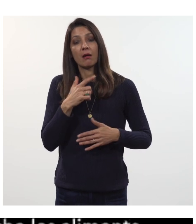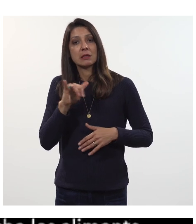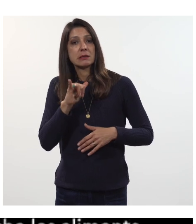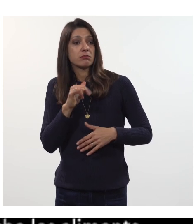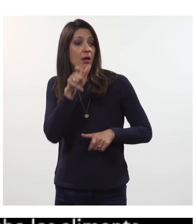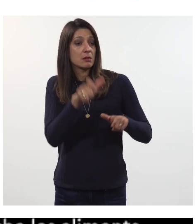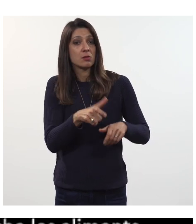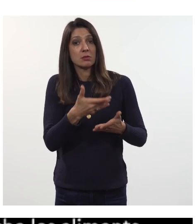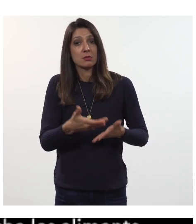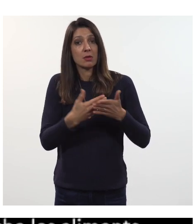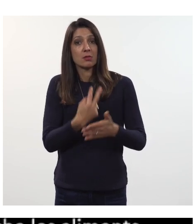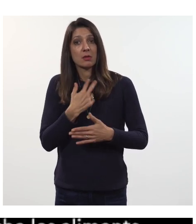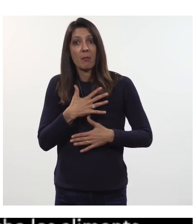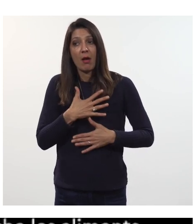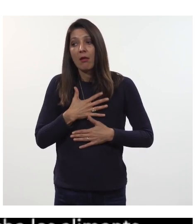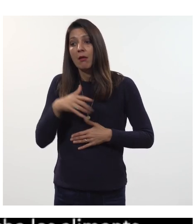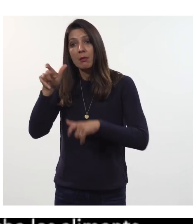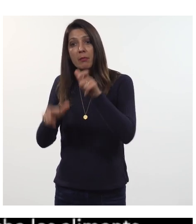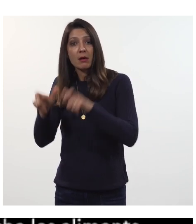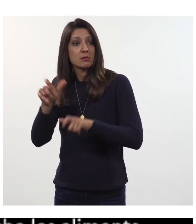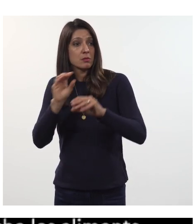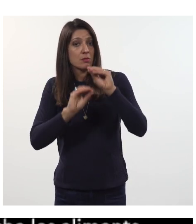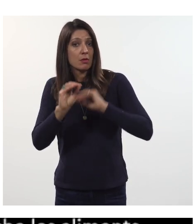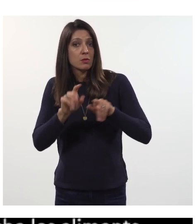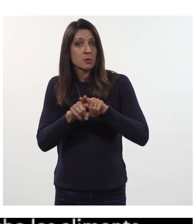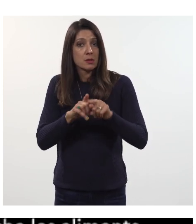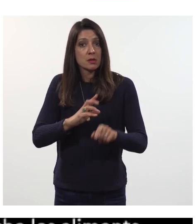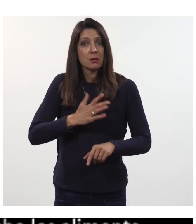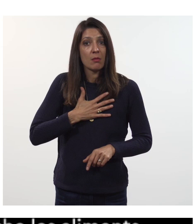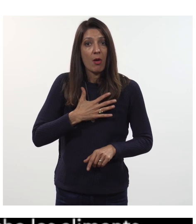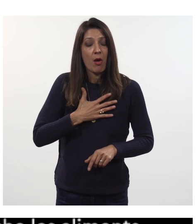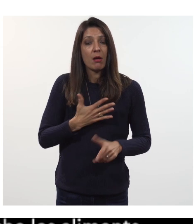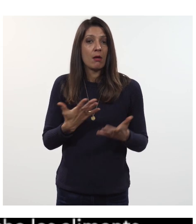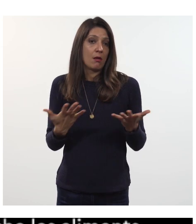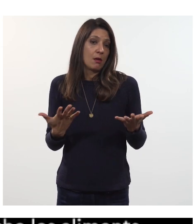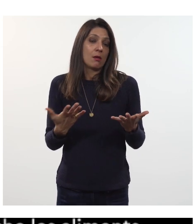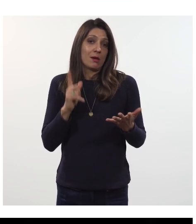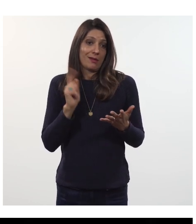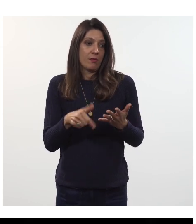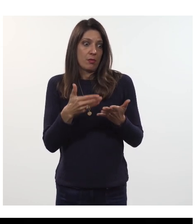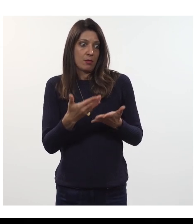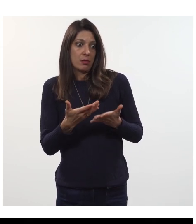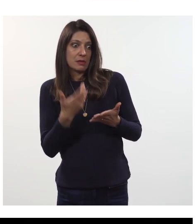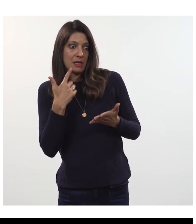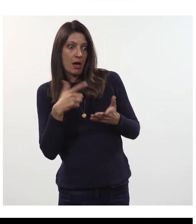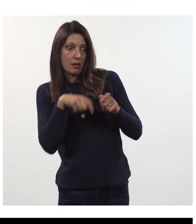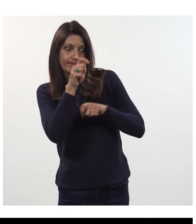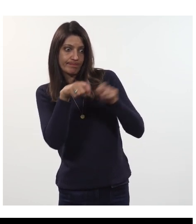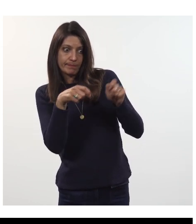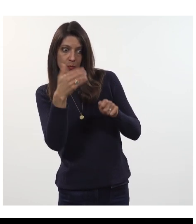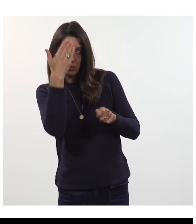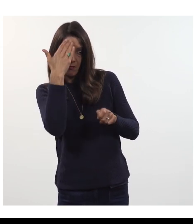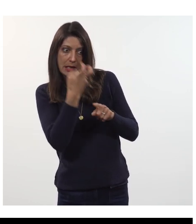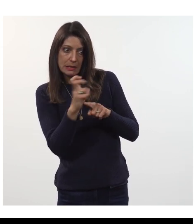Ça angoisse le patient, le résident. Donc, il faut les évaluer. Et bien sûr, vous avez